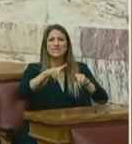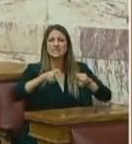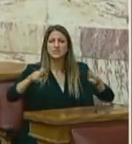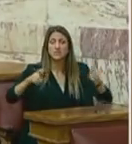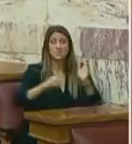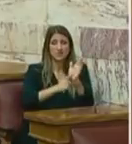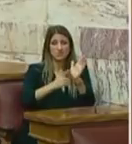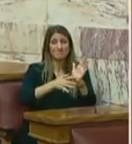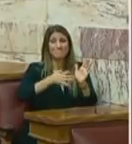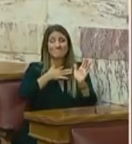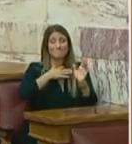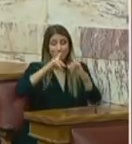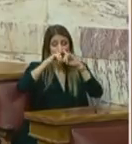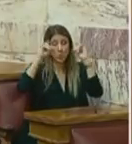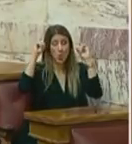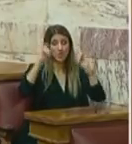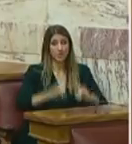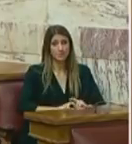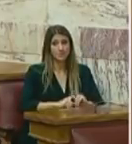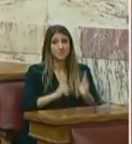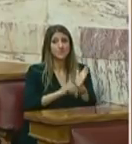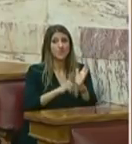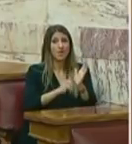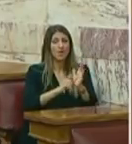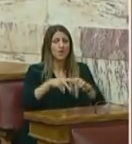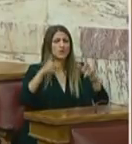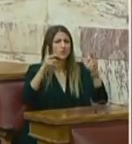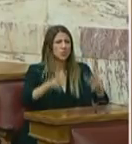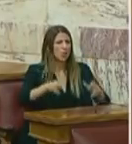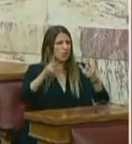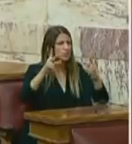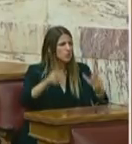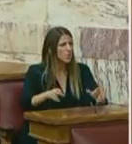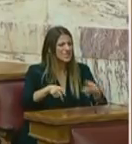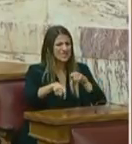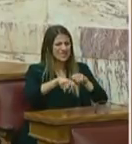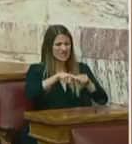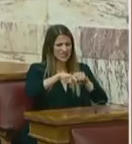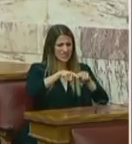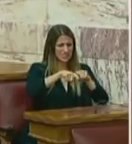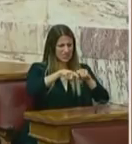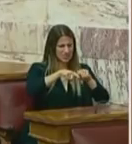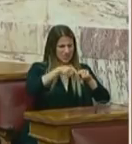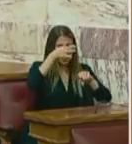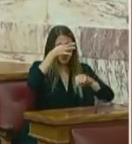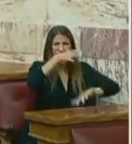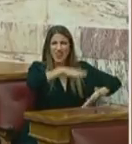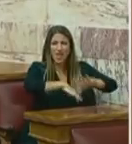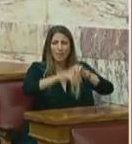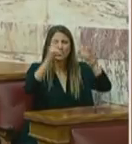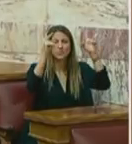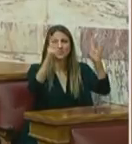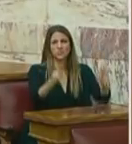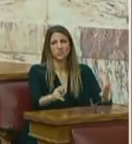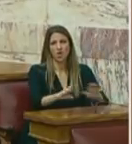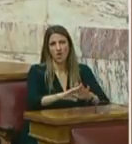αναγκαιότητα, θα έλεγα, για να σταματήσει αυτή η σχέση διαπλοκής των μεγάλων βαρώνων